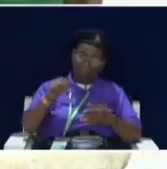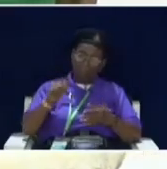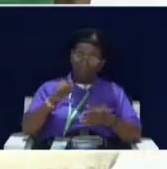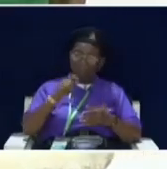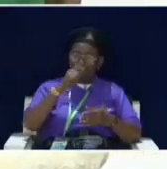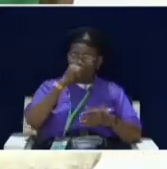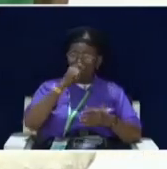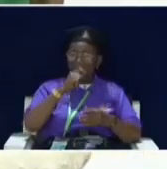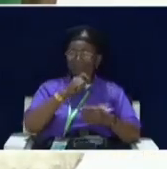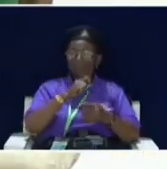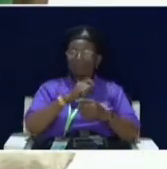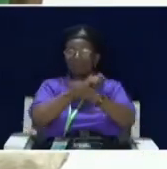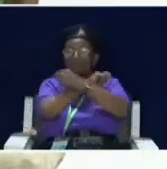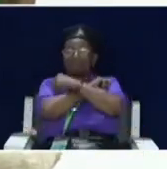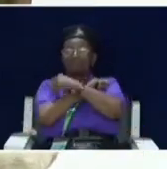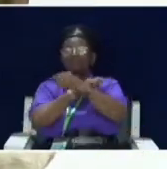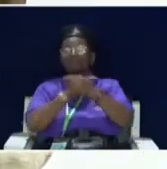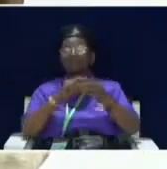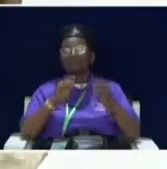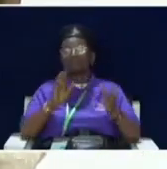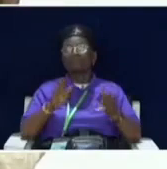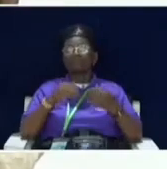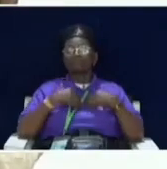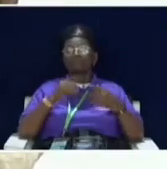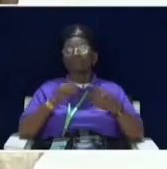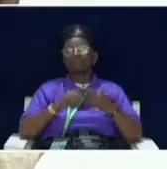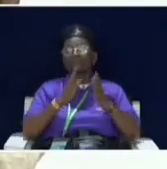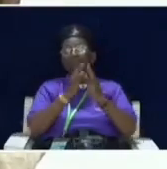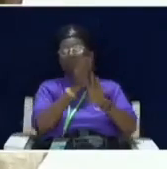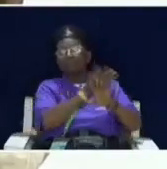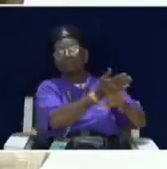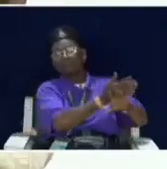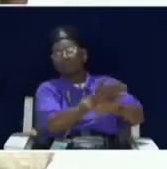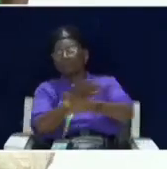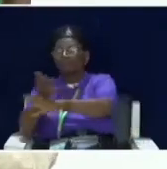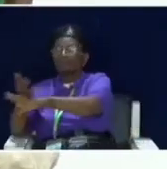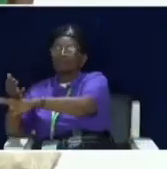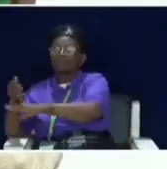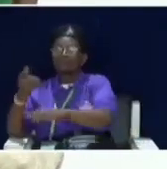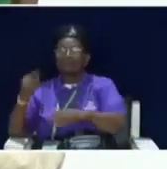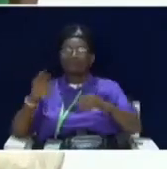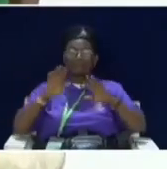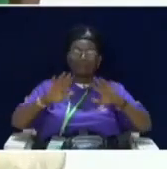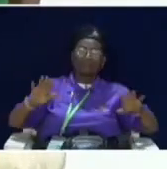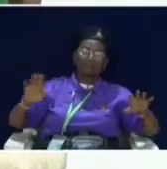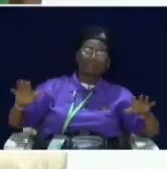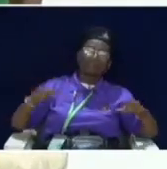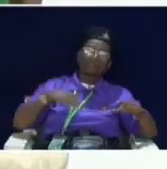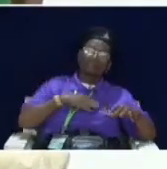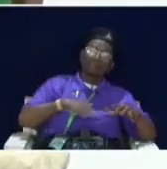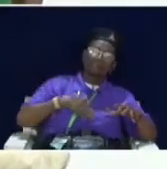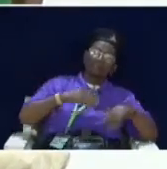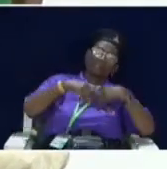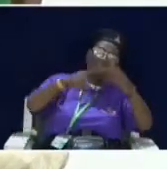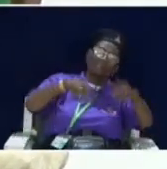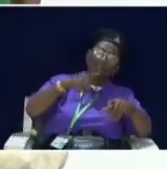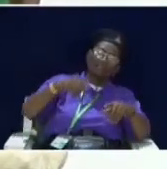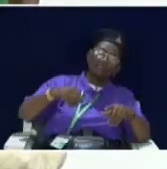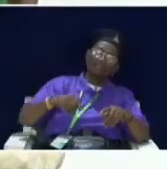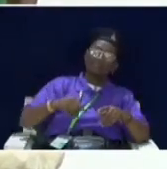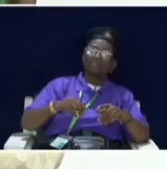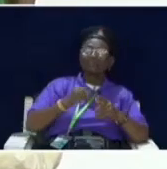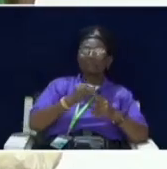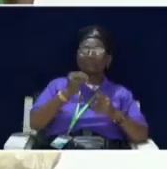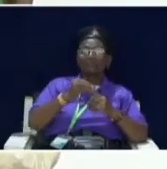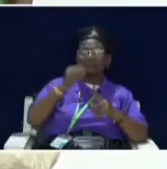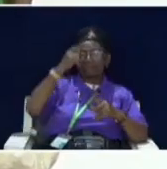to beg the children, "Please go, or we are all dead." Àwọn ará Íjíbítì bẹ àwọn ọmọ Ísíráẹlì pé kán jọ̀ kán